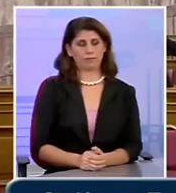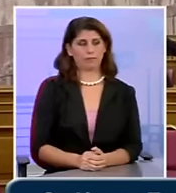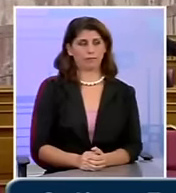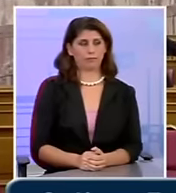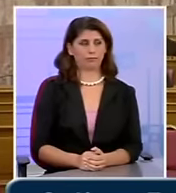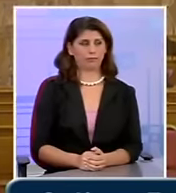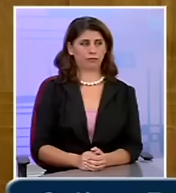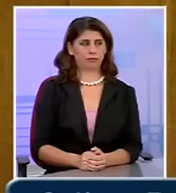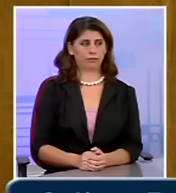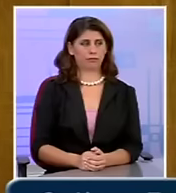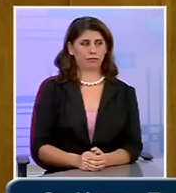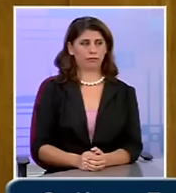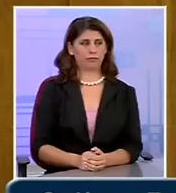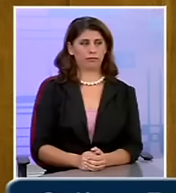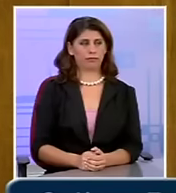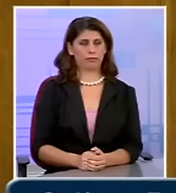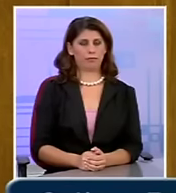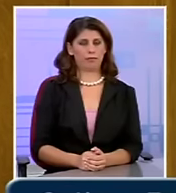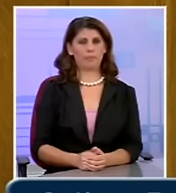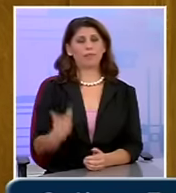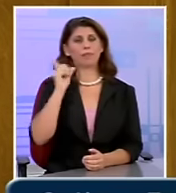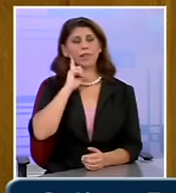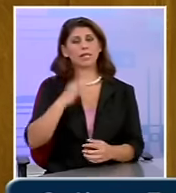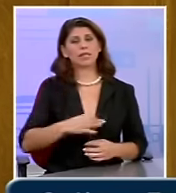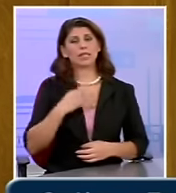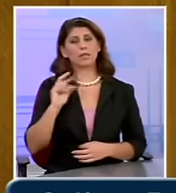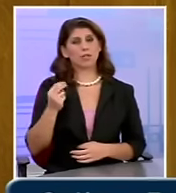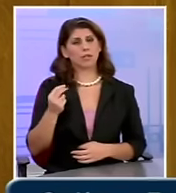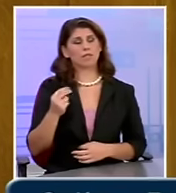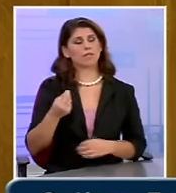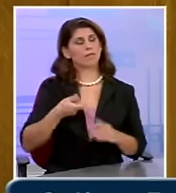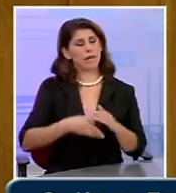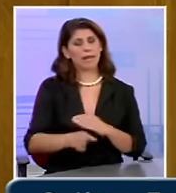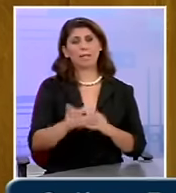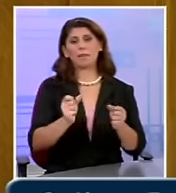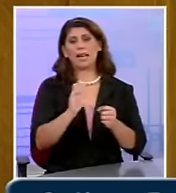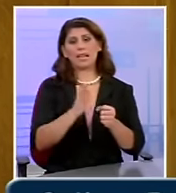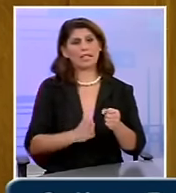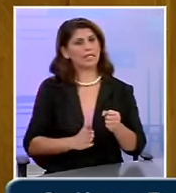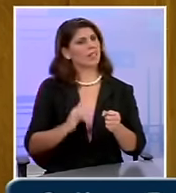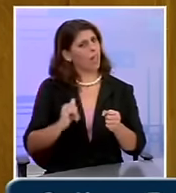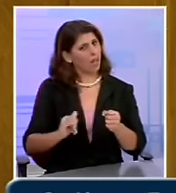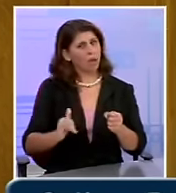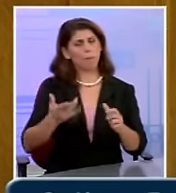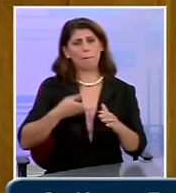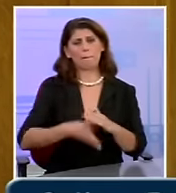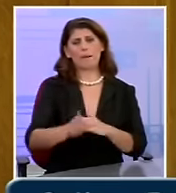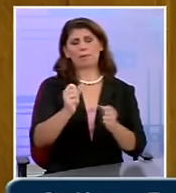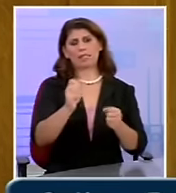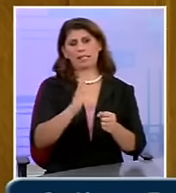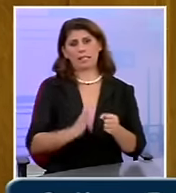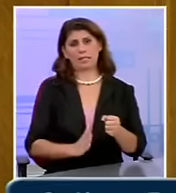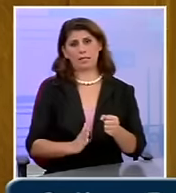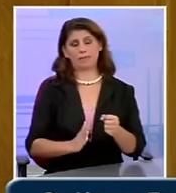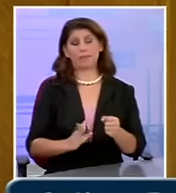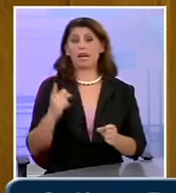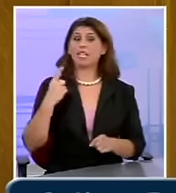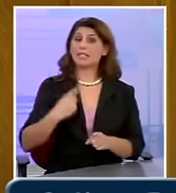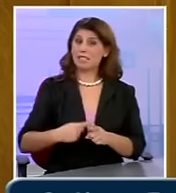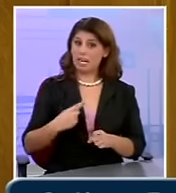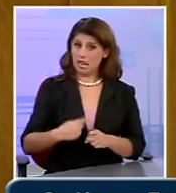Κυρίες και κύριοι βουλευτές, ζήσατε μια κρίση και συνεχίζετε να τη ζείτε. Στην Ελλάδα,